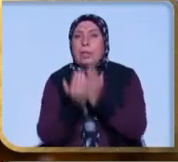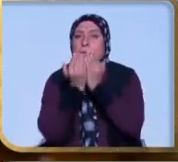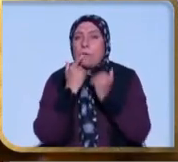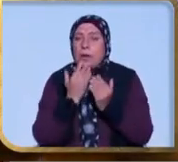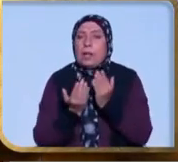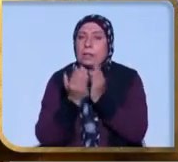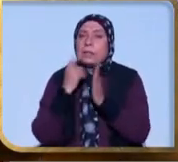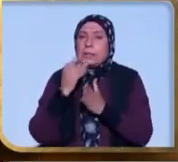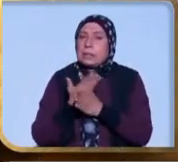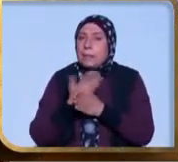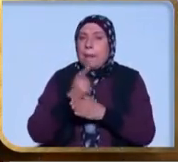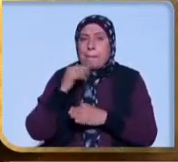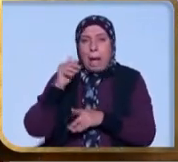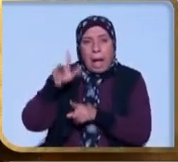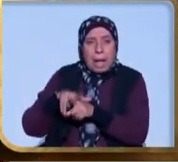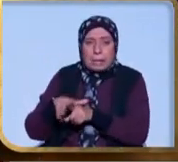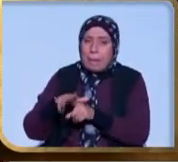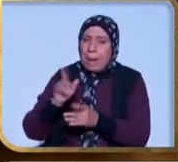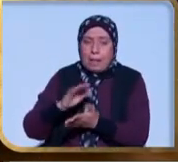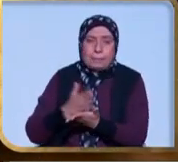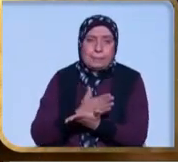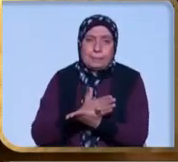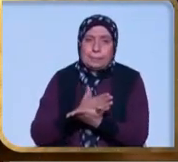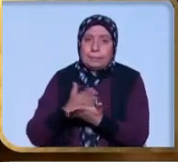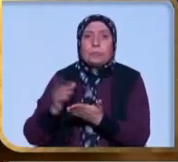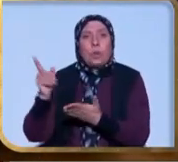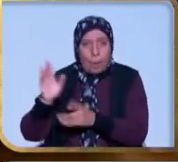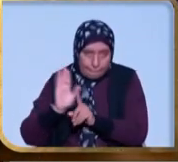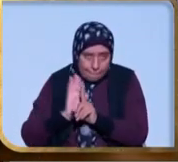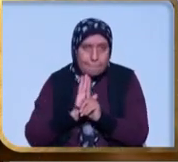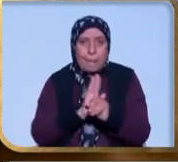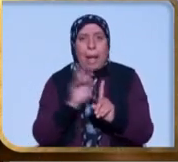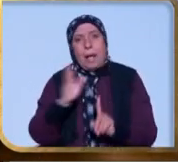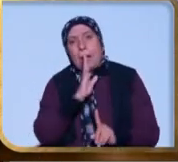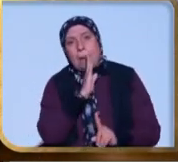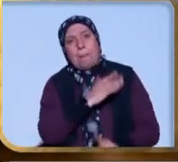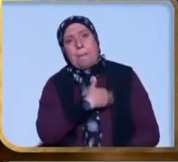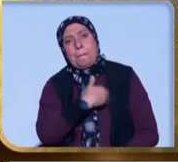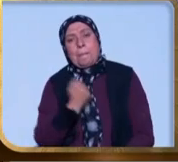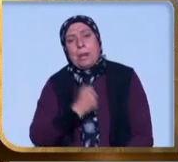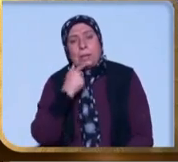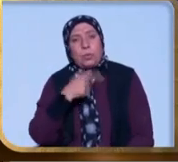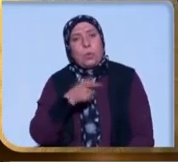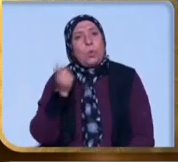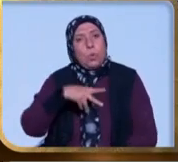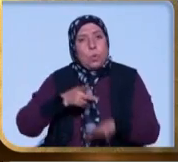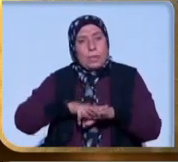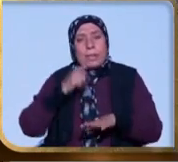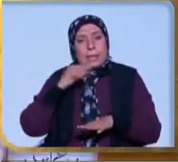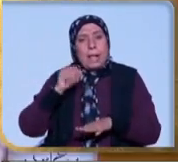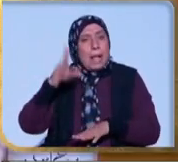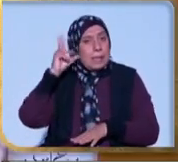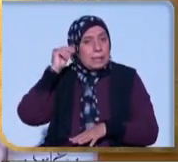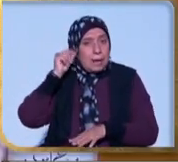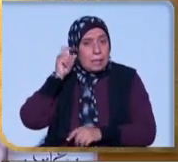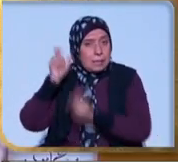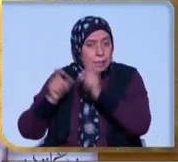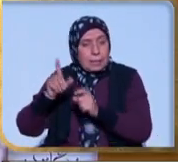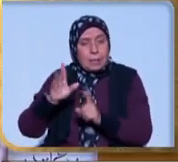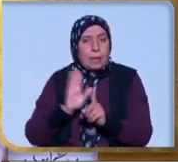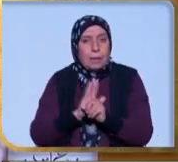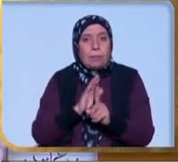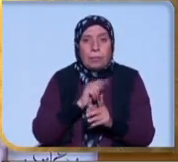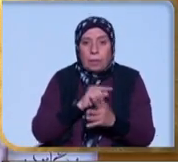العذاب، ولئن كشفت عنا العذاب لنؤمنن لك ولنرسلن معك بني إسرائيل. رجعوا تاني